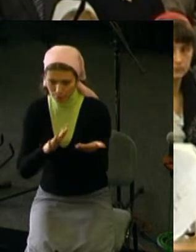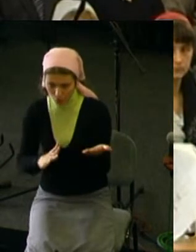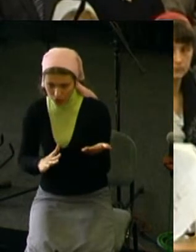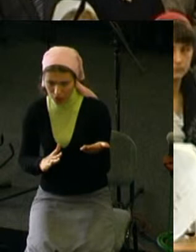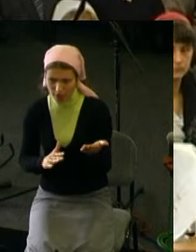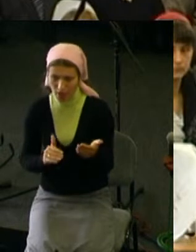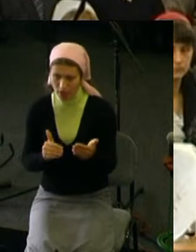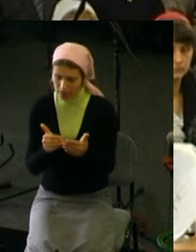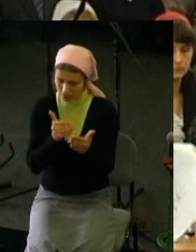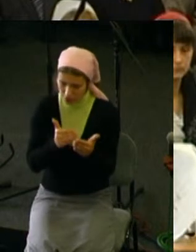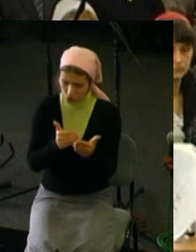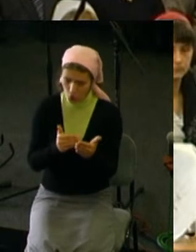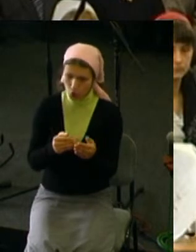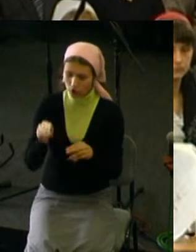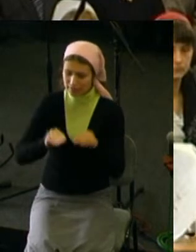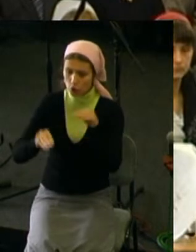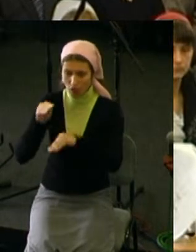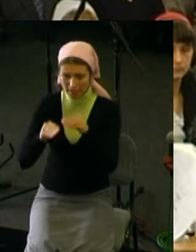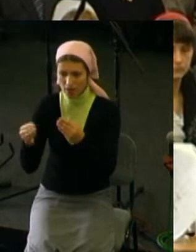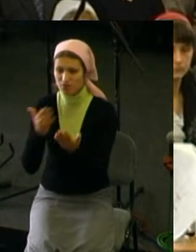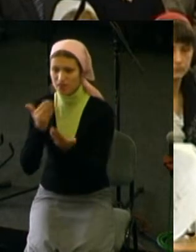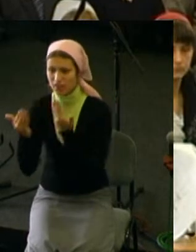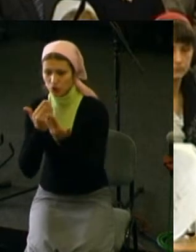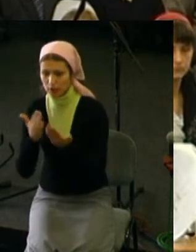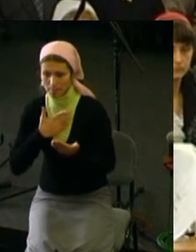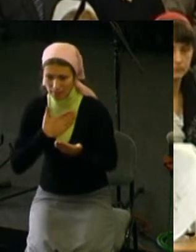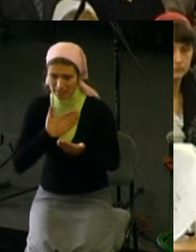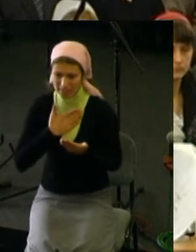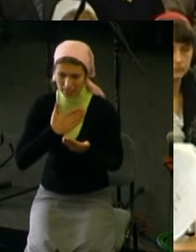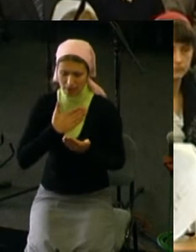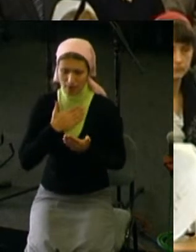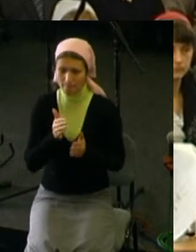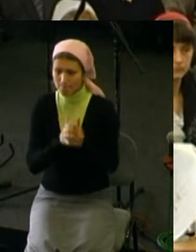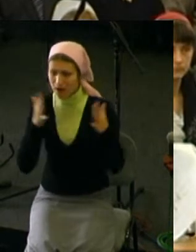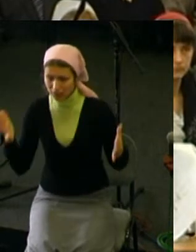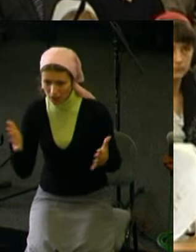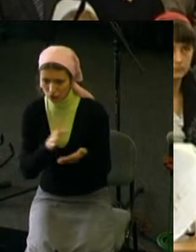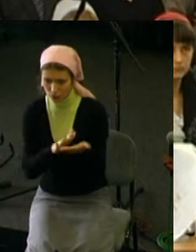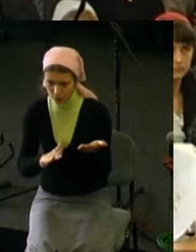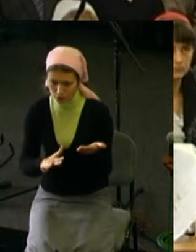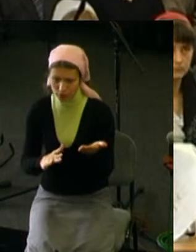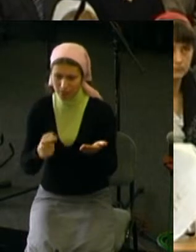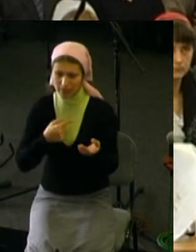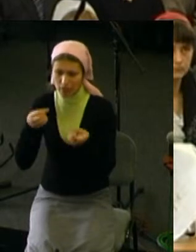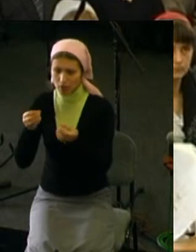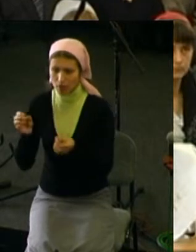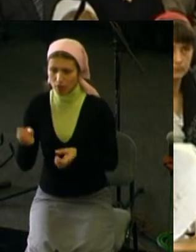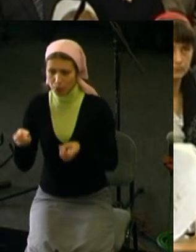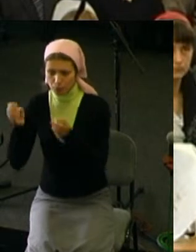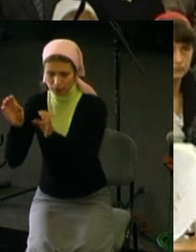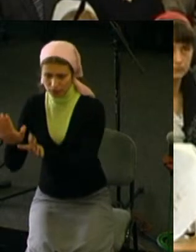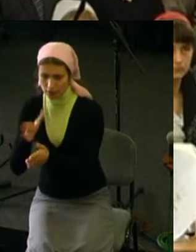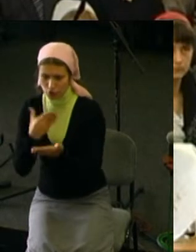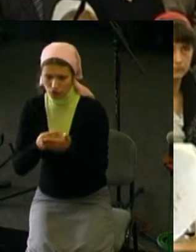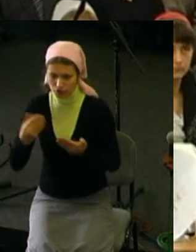прощено і від цього складається відношення мені багато прощено я освячують не